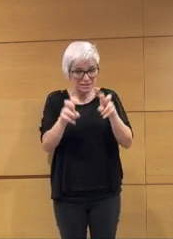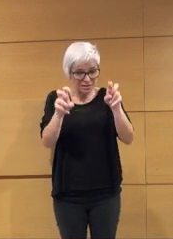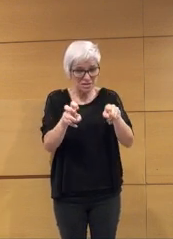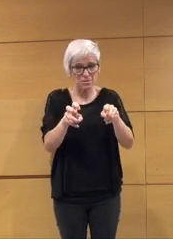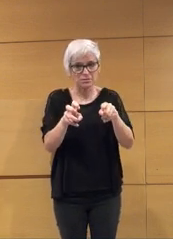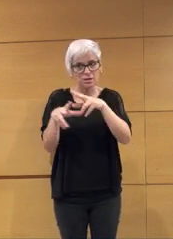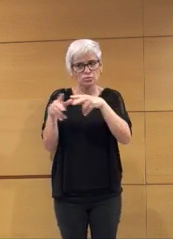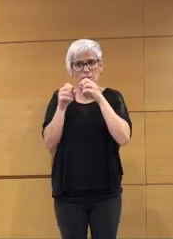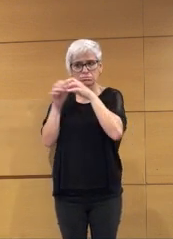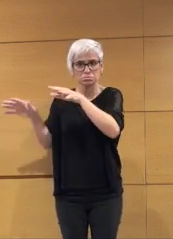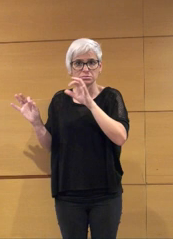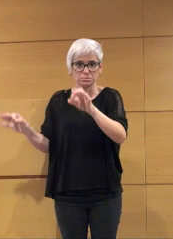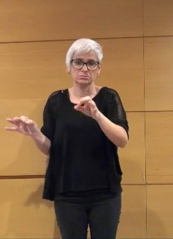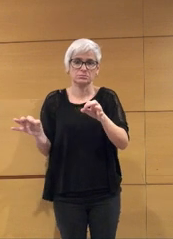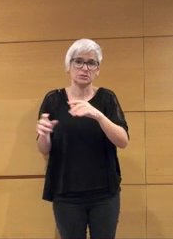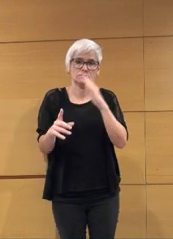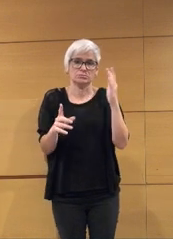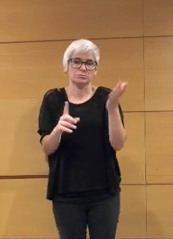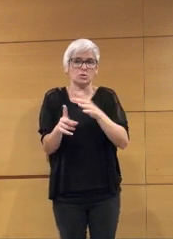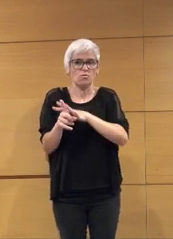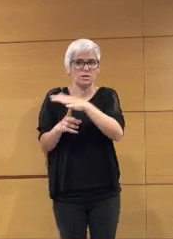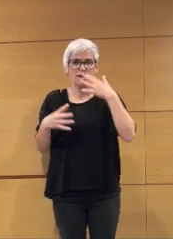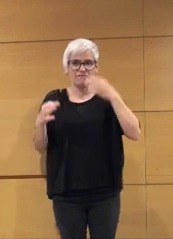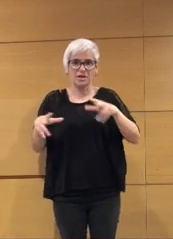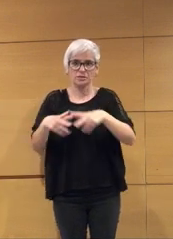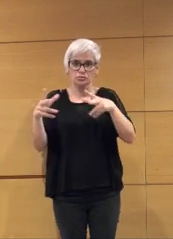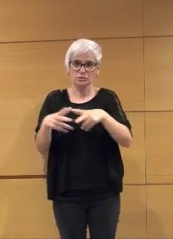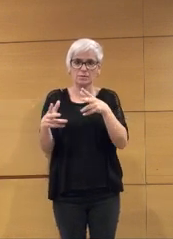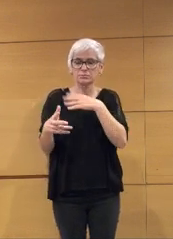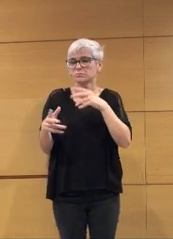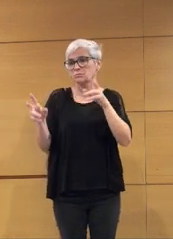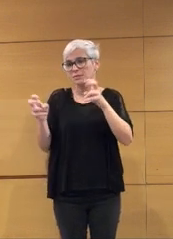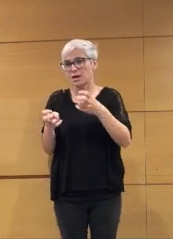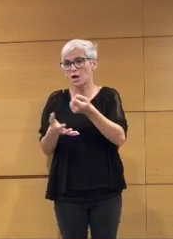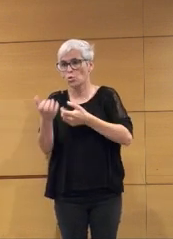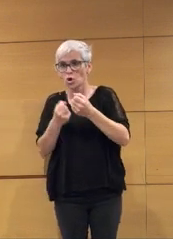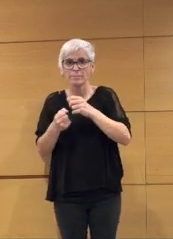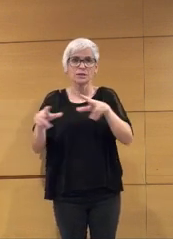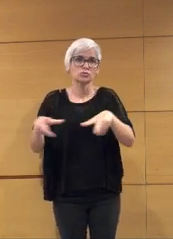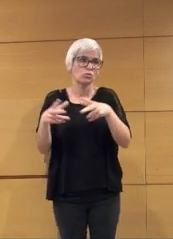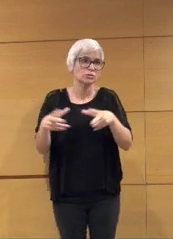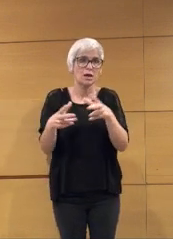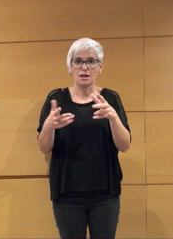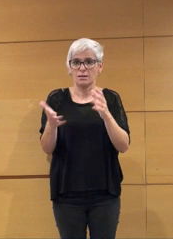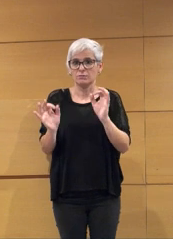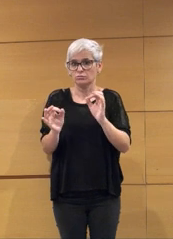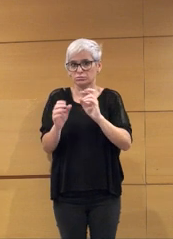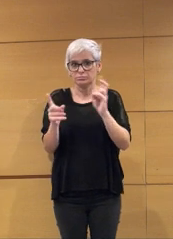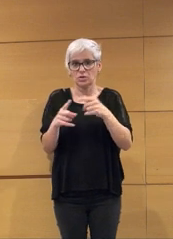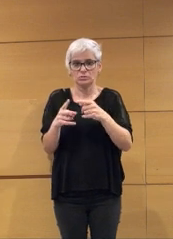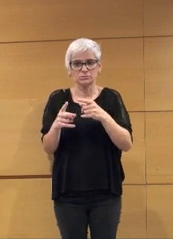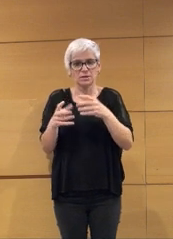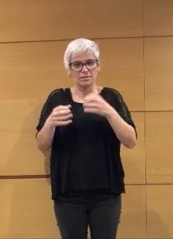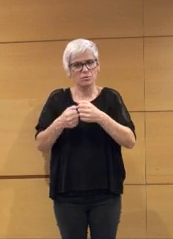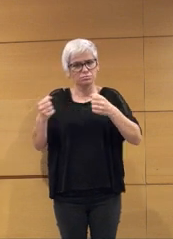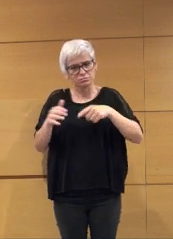podem quedar a la universitat, això ha de tenir un impacte real amb la societat. Sigui un impacte econòmic, sigui un impacte social, però ha d'arribar més enllà.